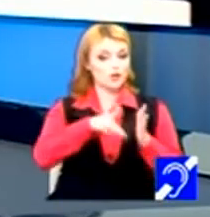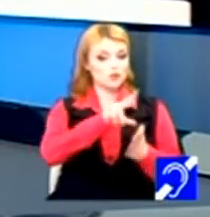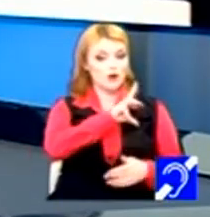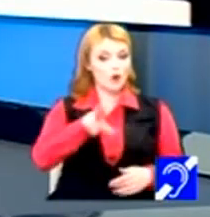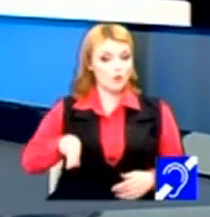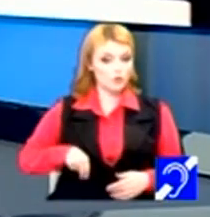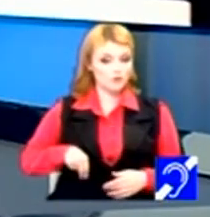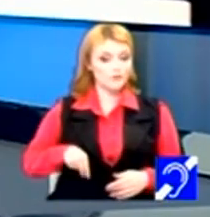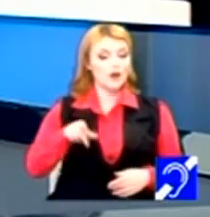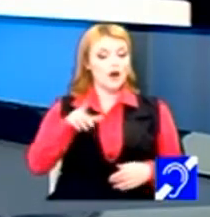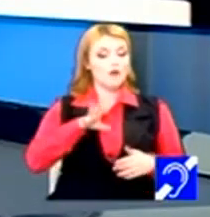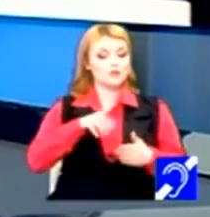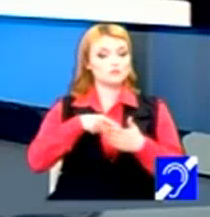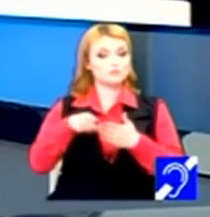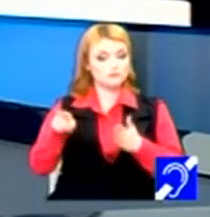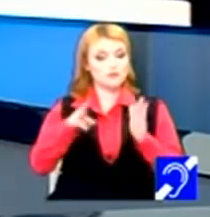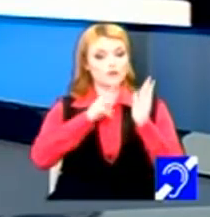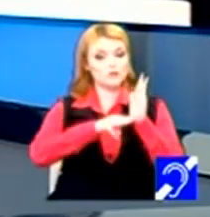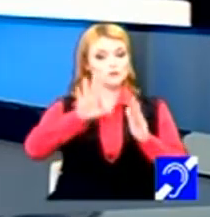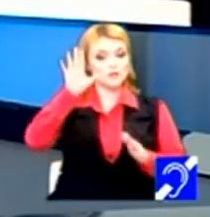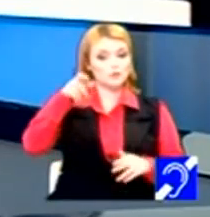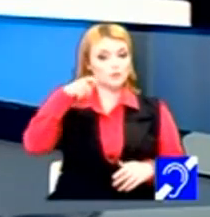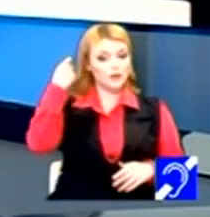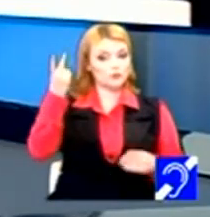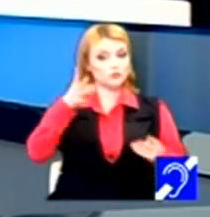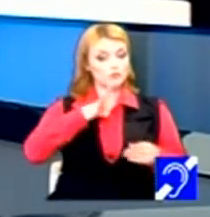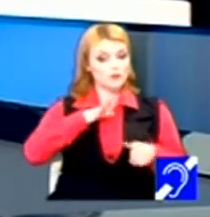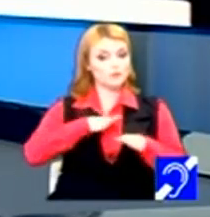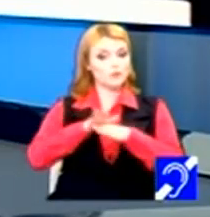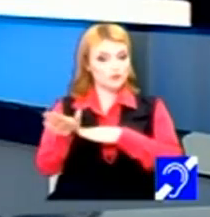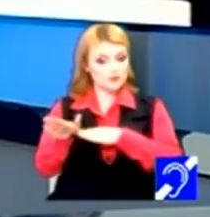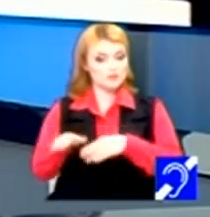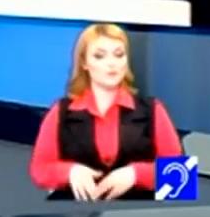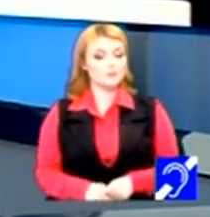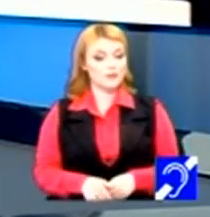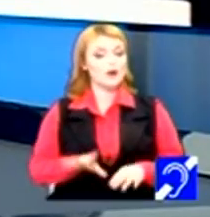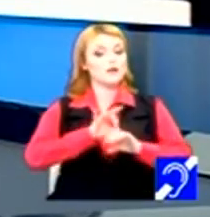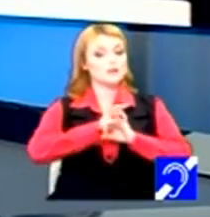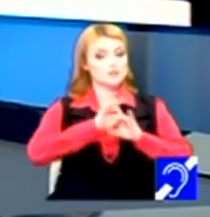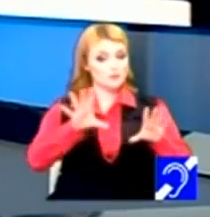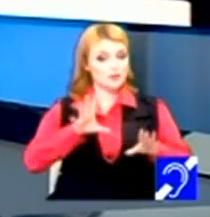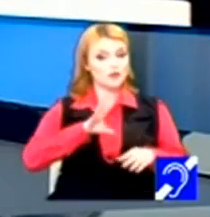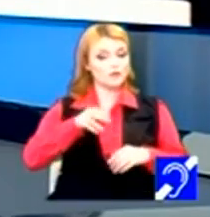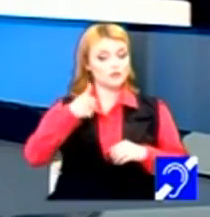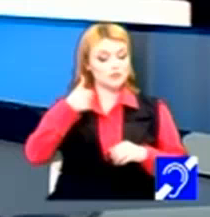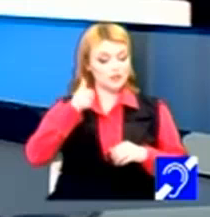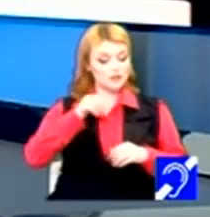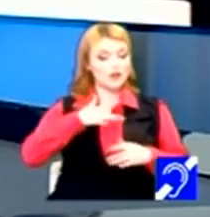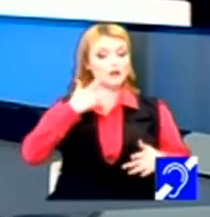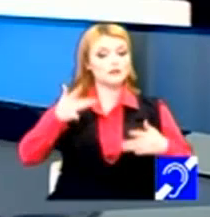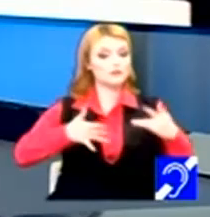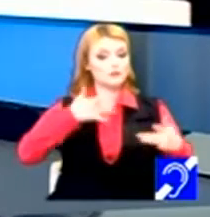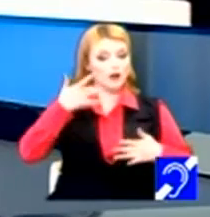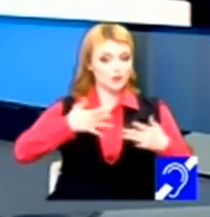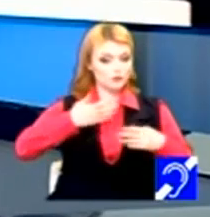nașterea lui au fost marcați și prin lansarea unei cărți de poezii semnată de Efim Chicu. La sărbătoarea care a avut loc la Teatrul Bogdan